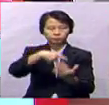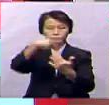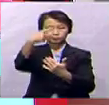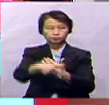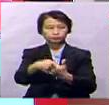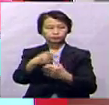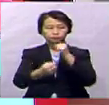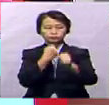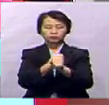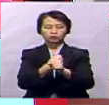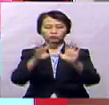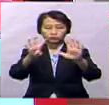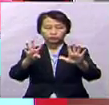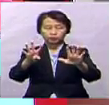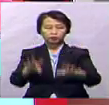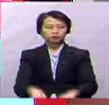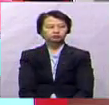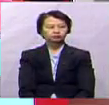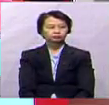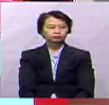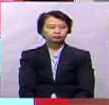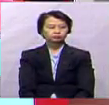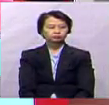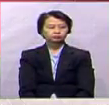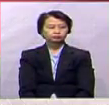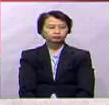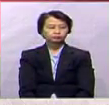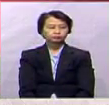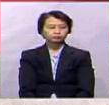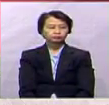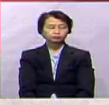yang memasuki tahun ke-9 pelaksanaannya.